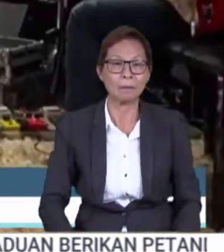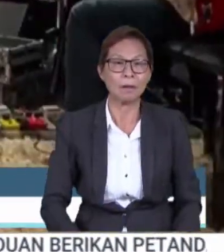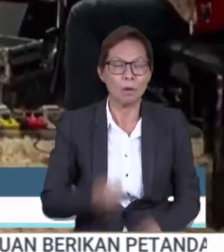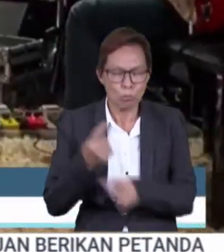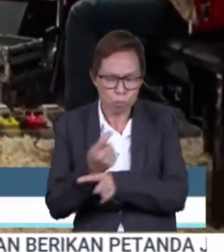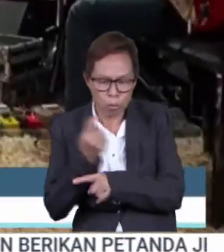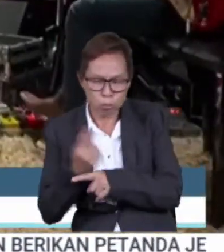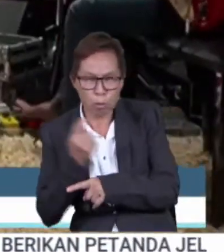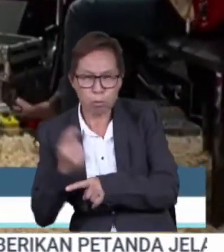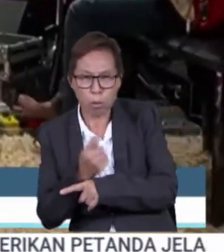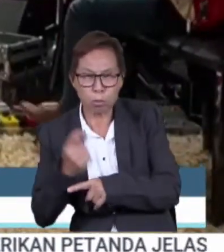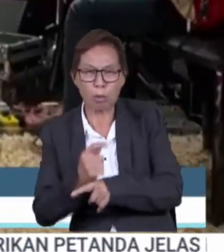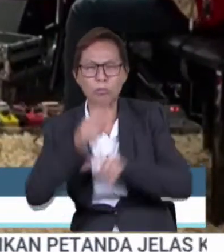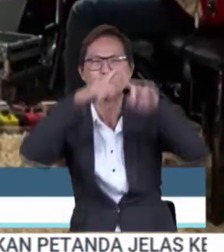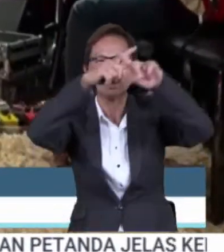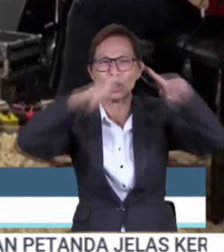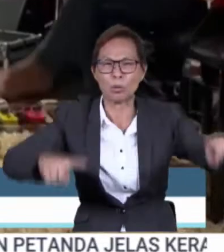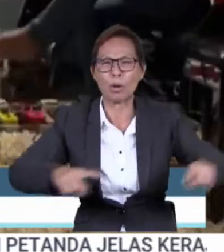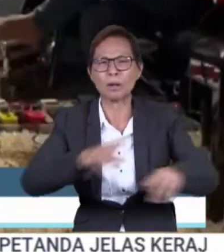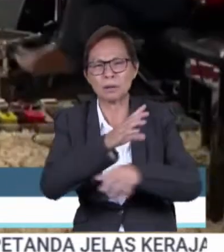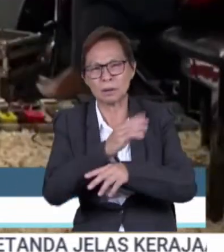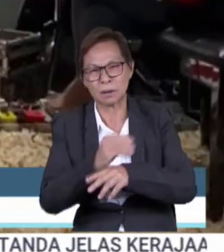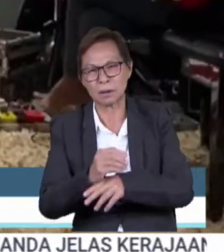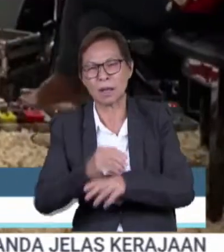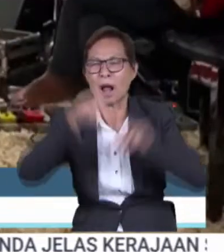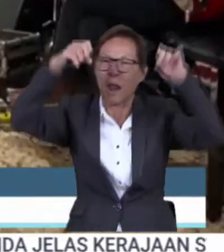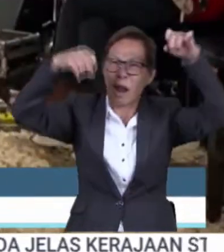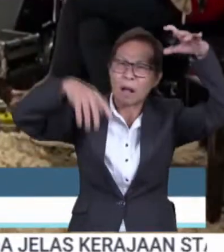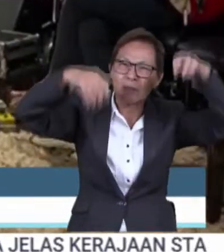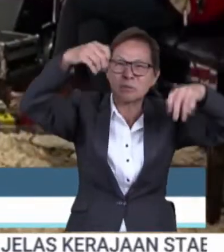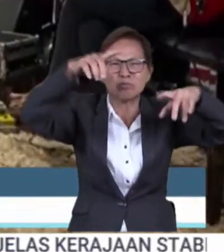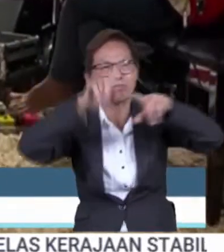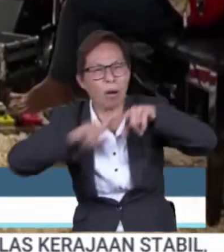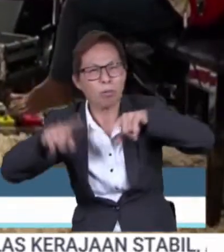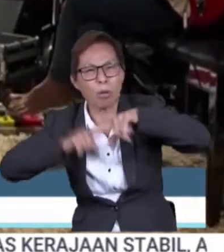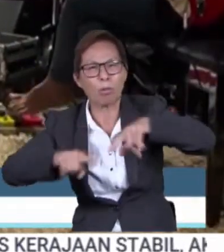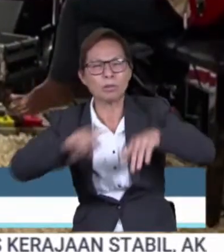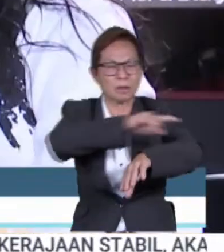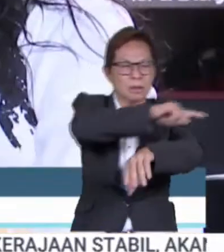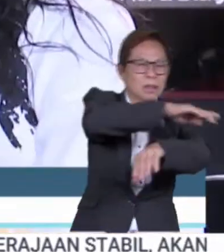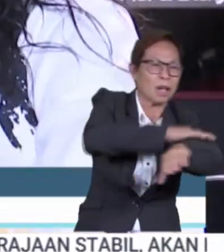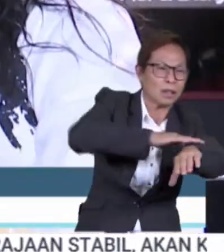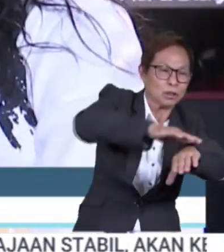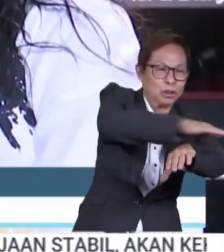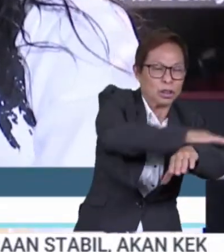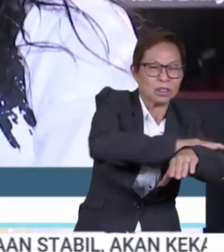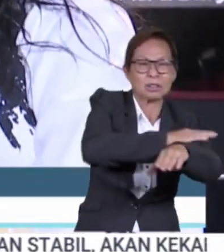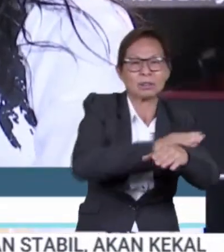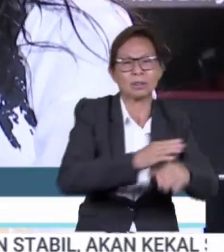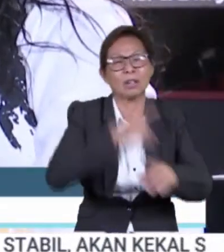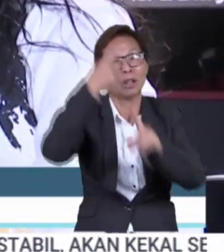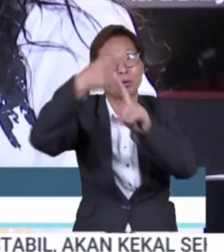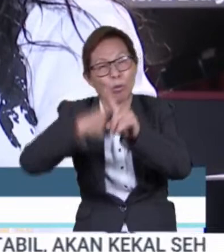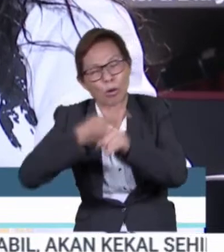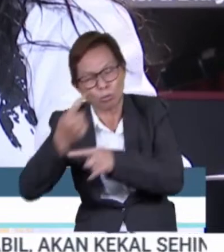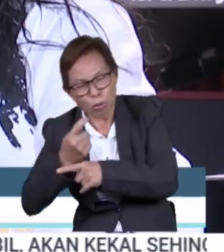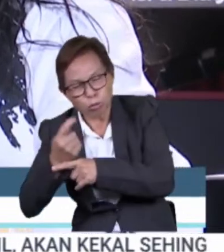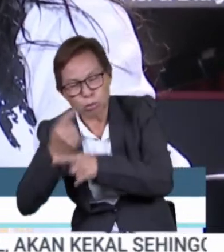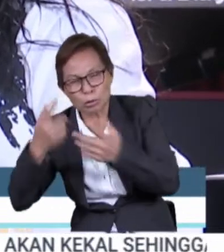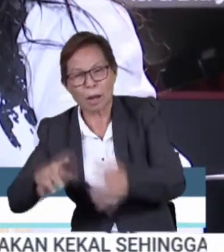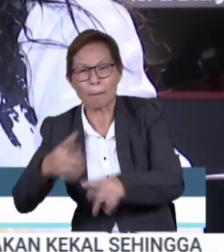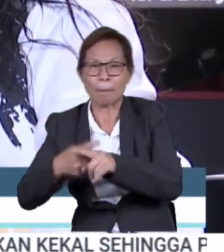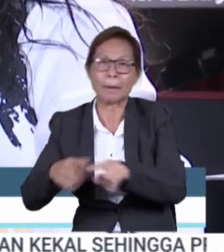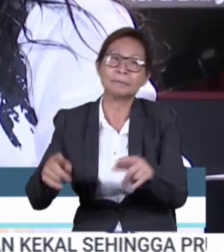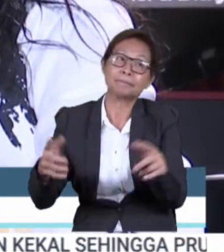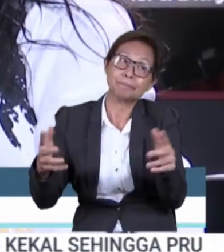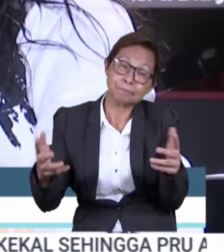dekat dewan dengan instrumen, dengan lighting, dengan stage semua selama sebulan. Tapi